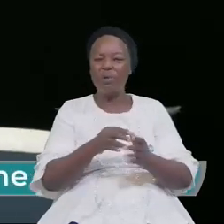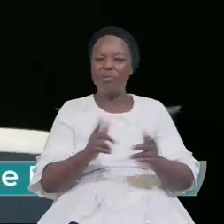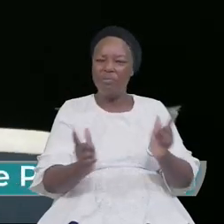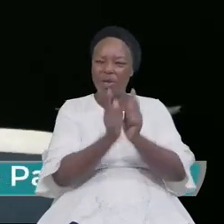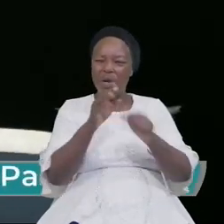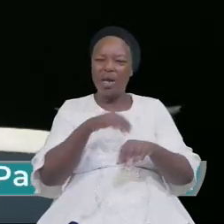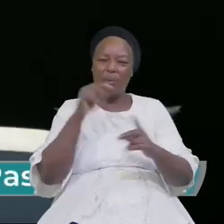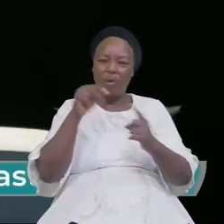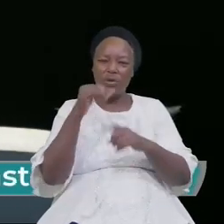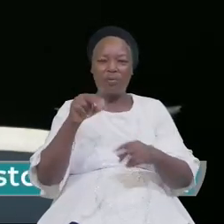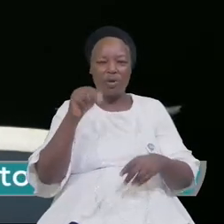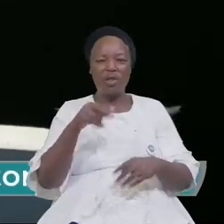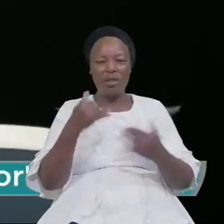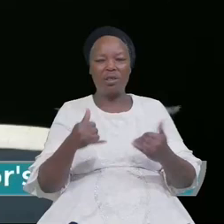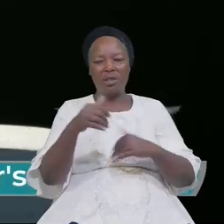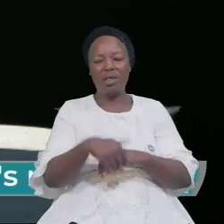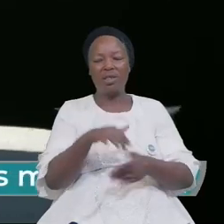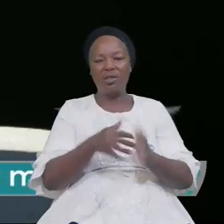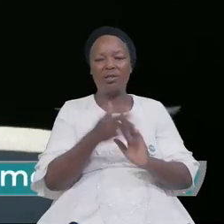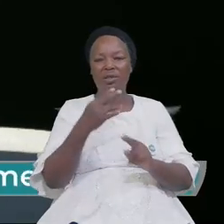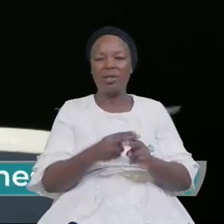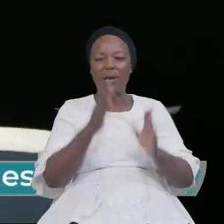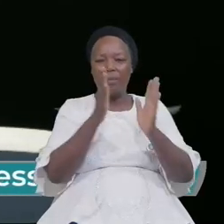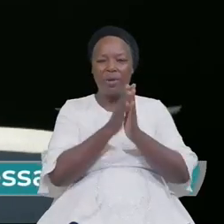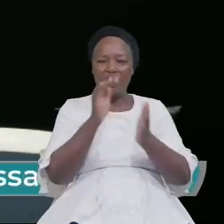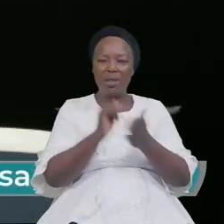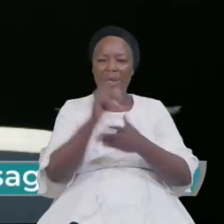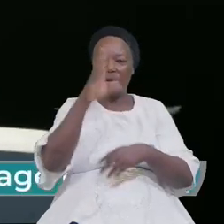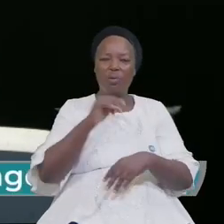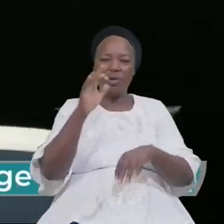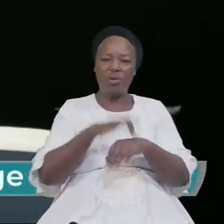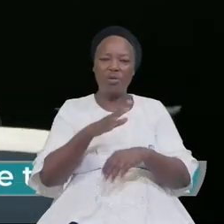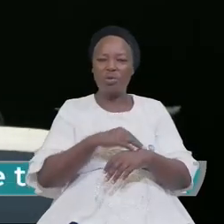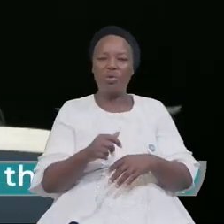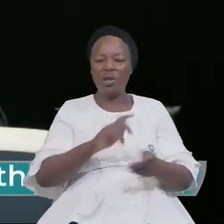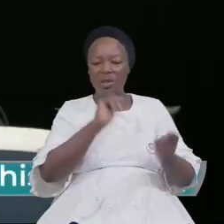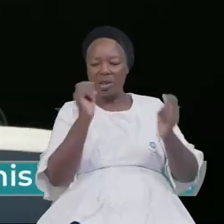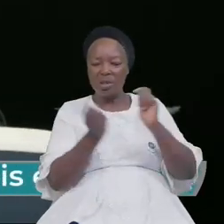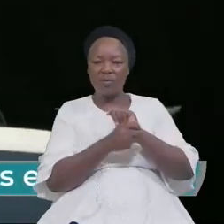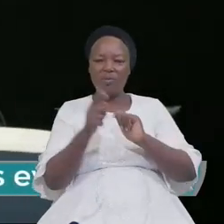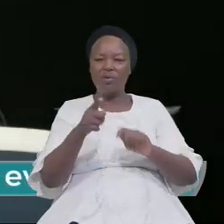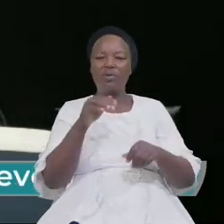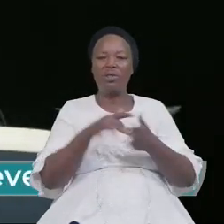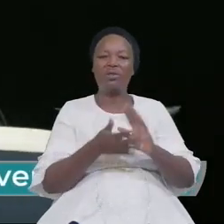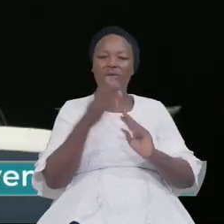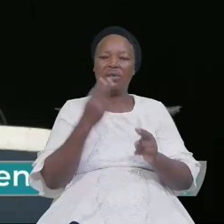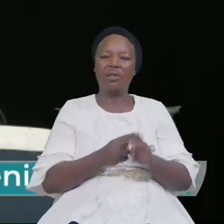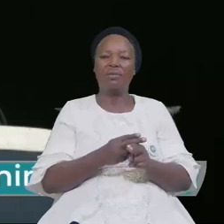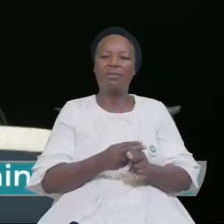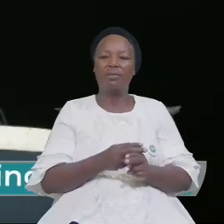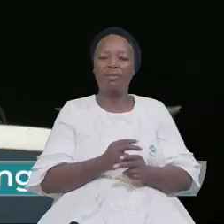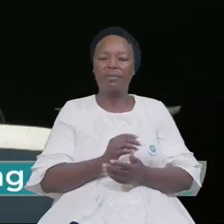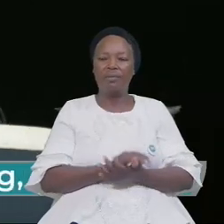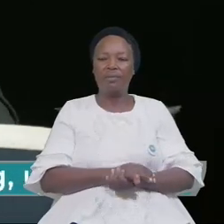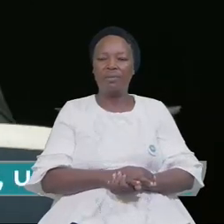Et les autres, et commençons à prier et à